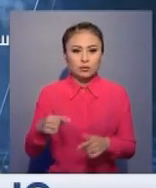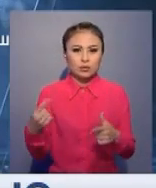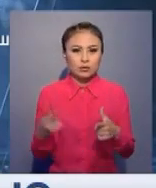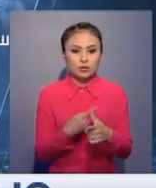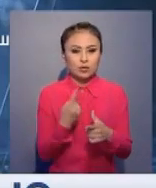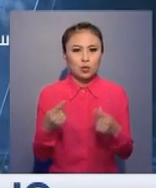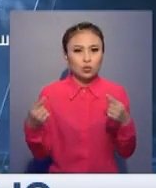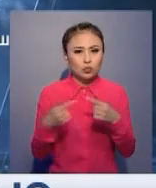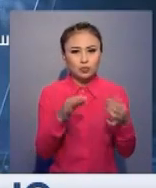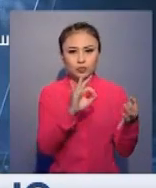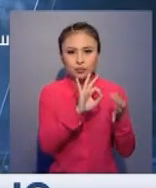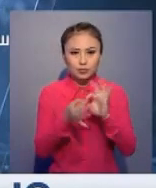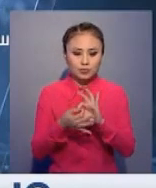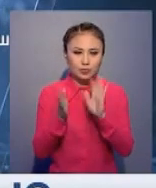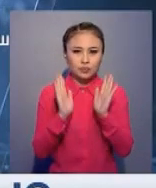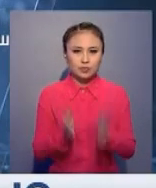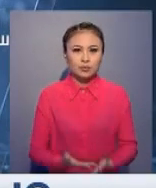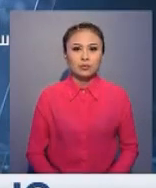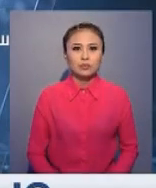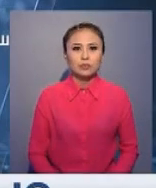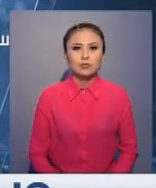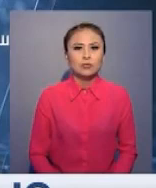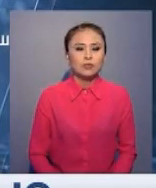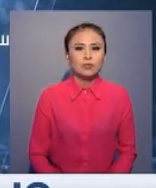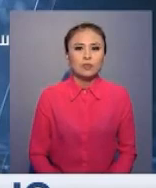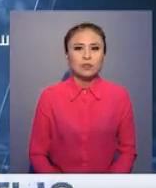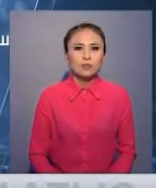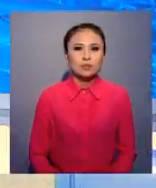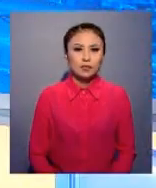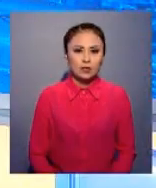мән-жайын анықтайды тергеу барысында.